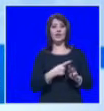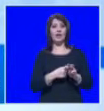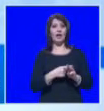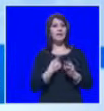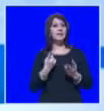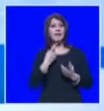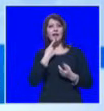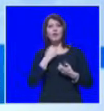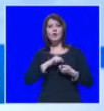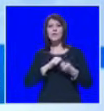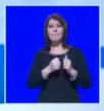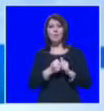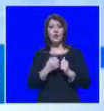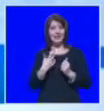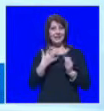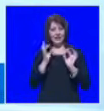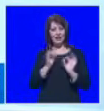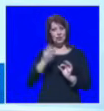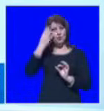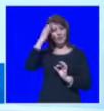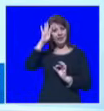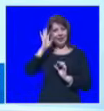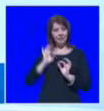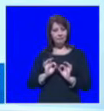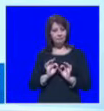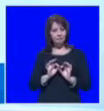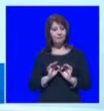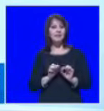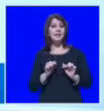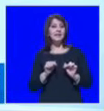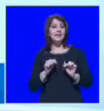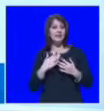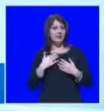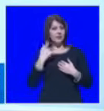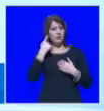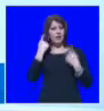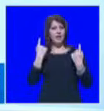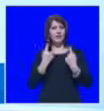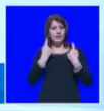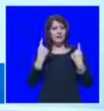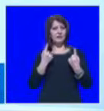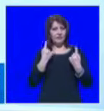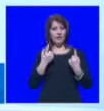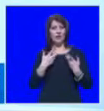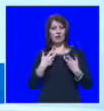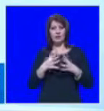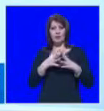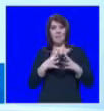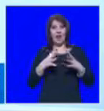дата ли с това обединение? Сегашната инициатива, която за момента е парламентарна и те първа предстои да я разширим,